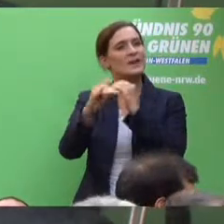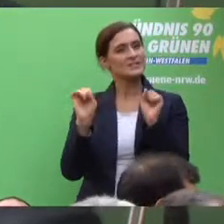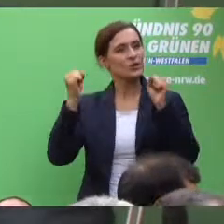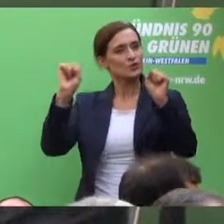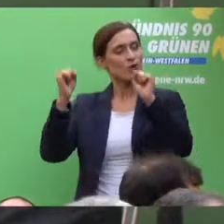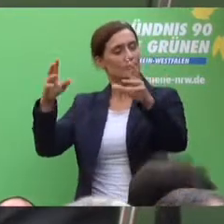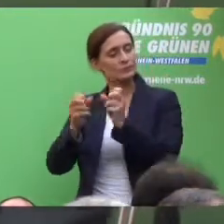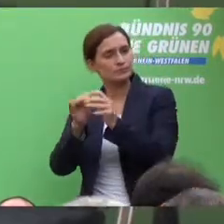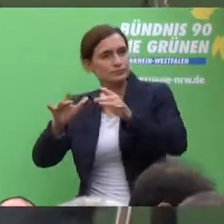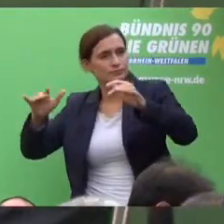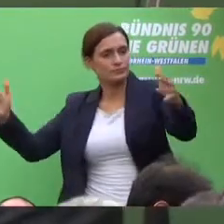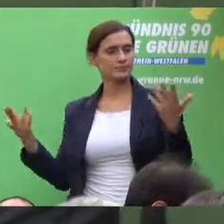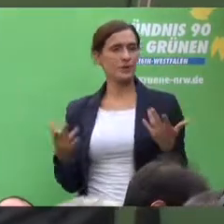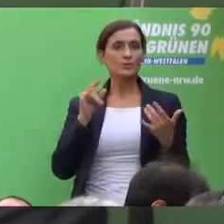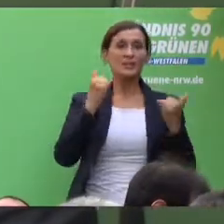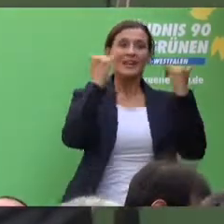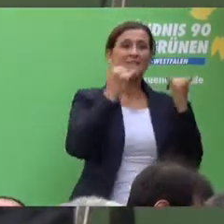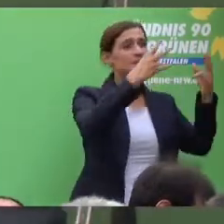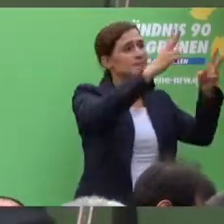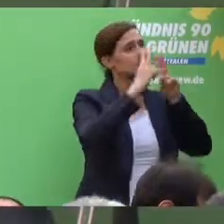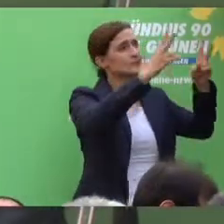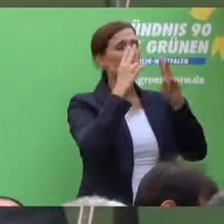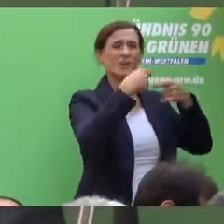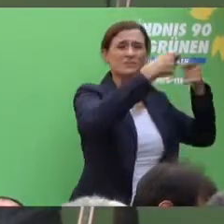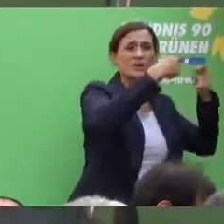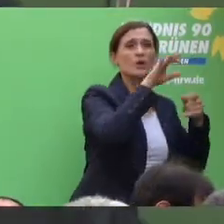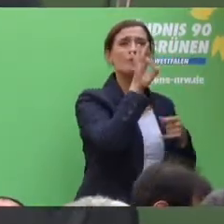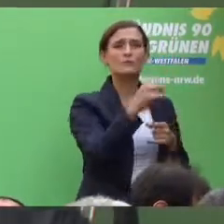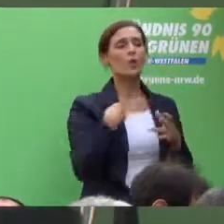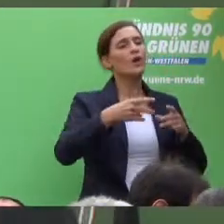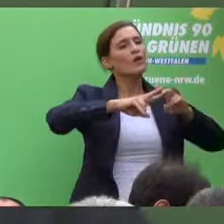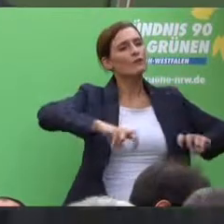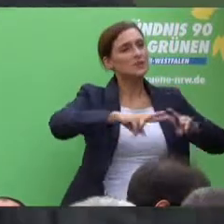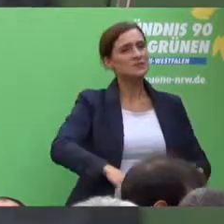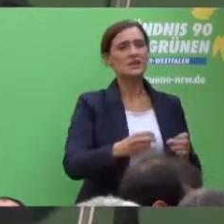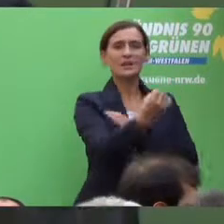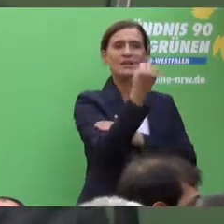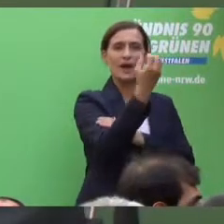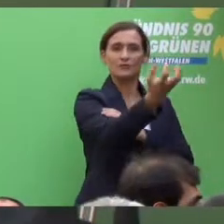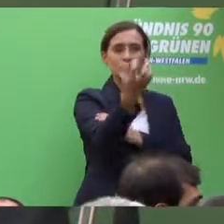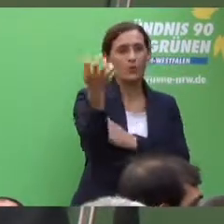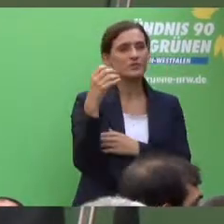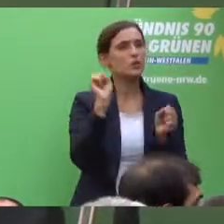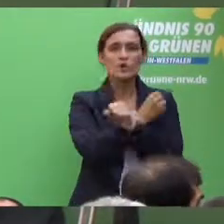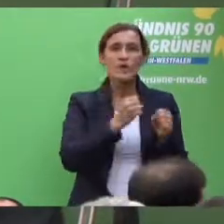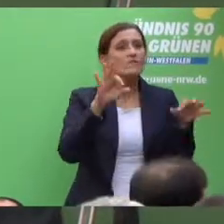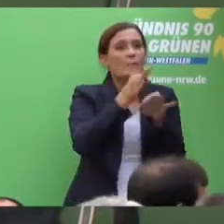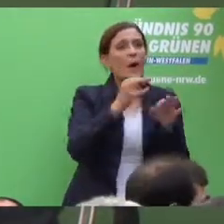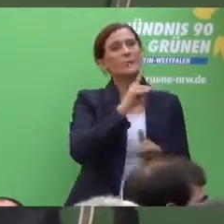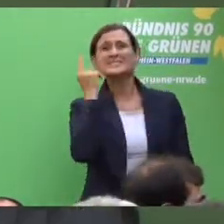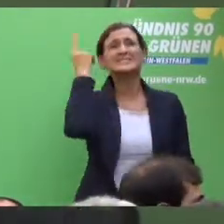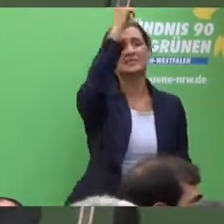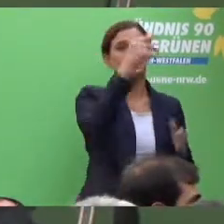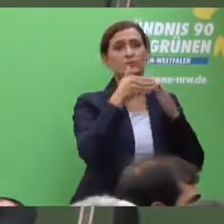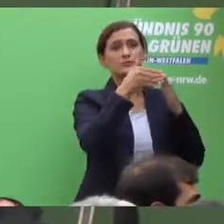nur Importe von fossilen Kraftstoffen. Wir sparen Geld, was wir nicht Herrn Putin und König Abdallah von Saudi-Arabien